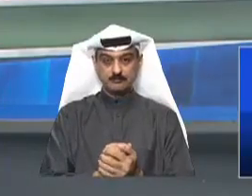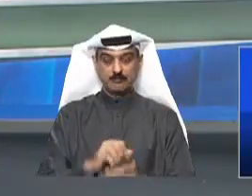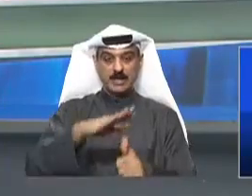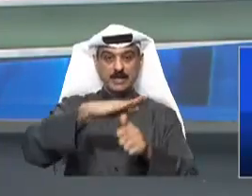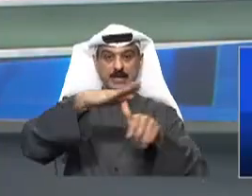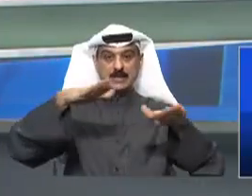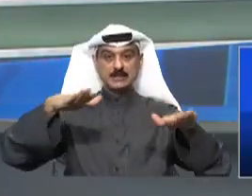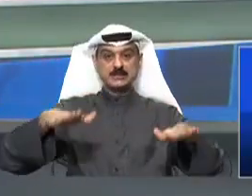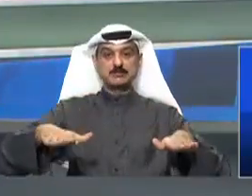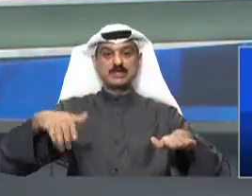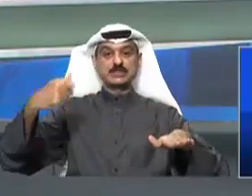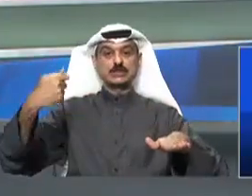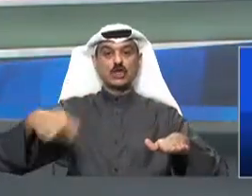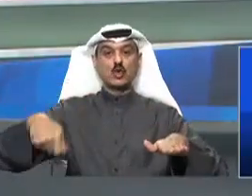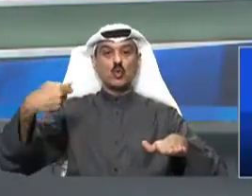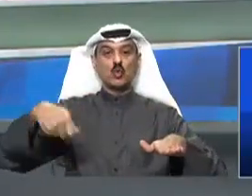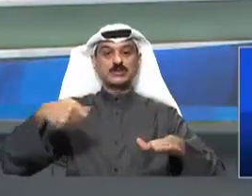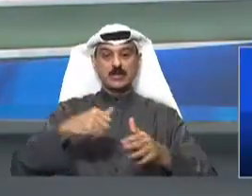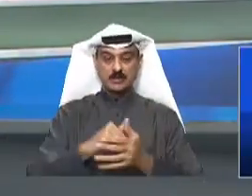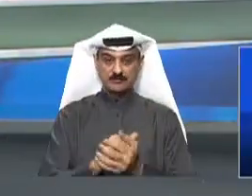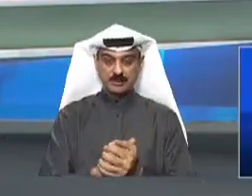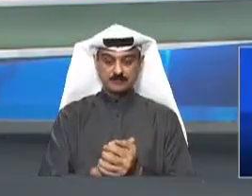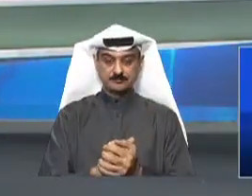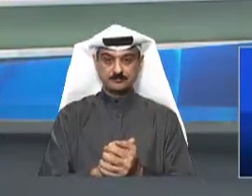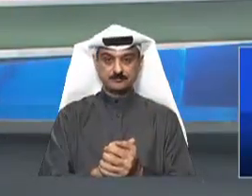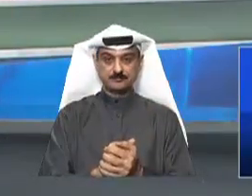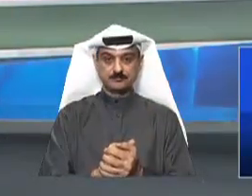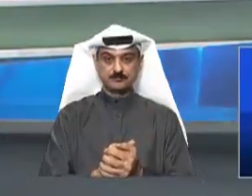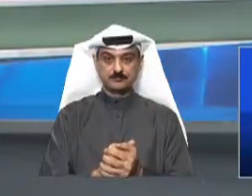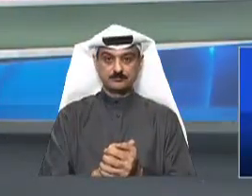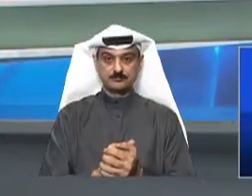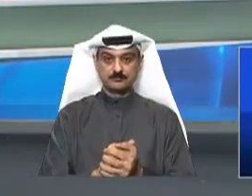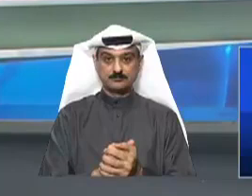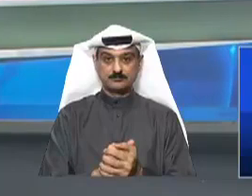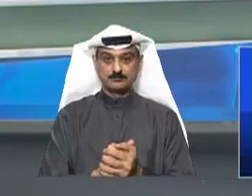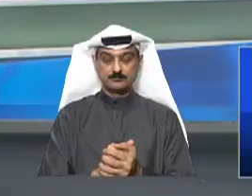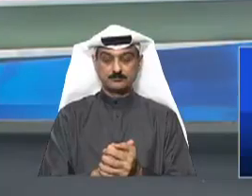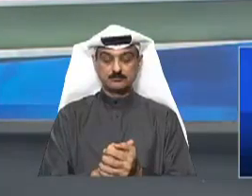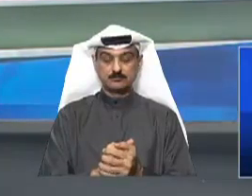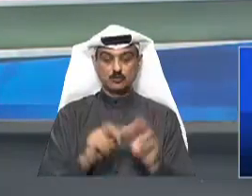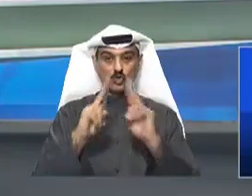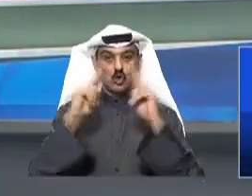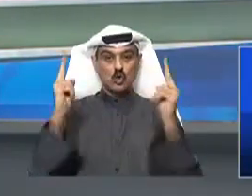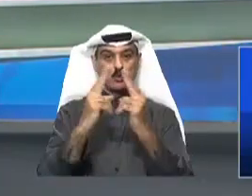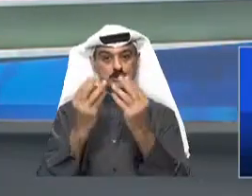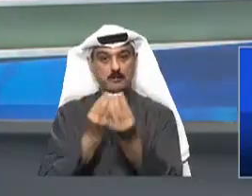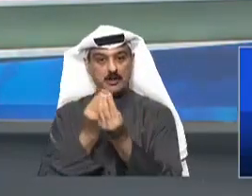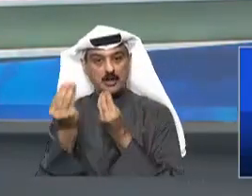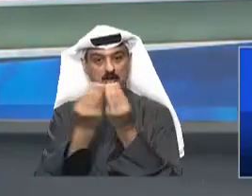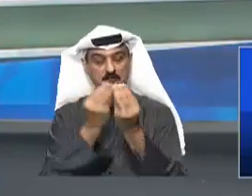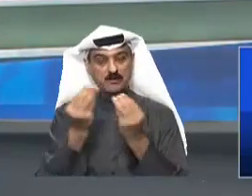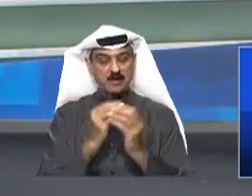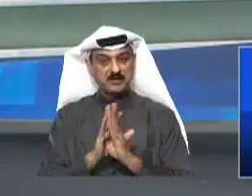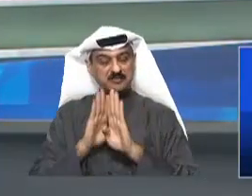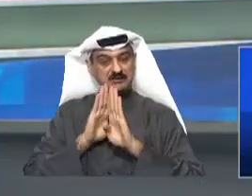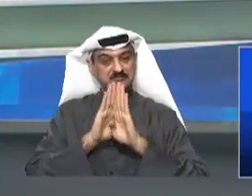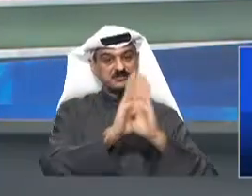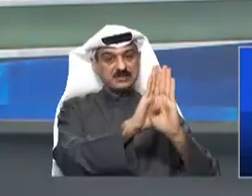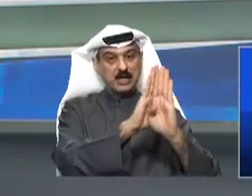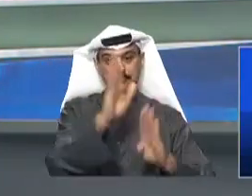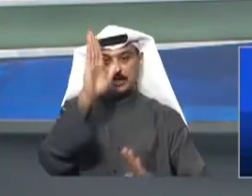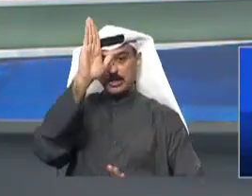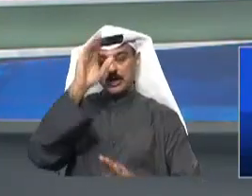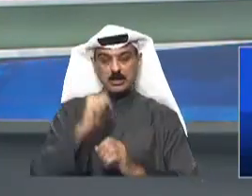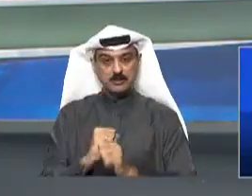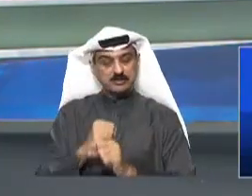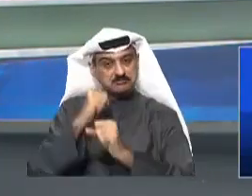الشيخ أحمد نواف الأحمد الصباح رئيس مجلس الوزراء. المؤتمر بحث سبل دعم العراق والجهود التي